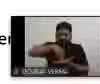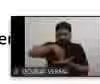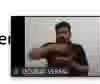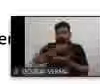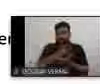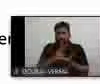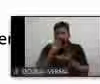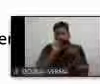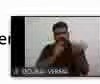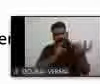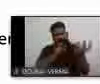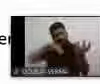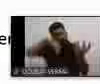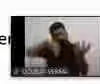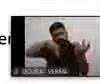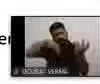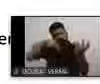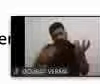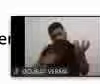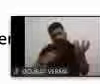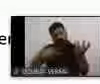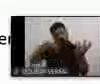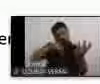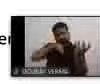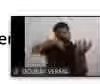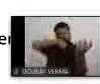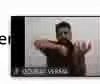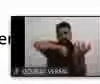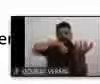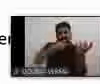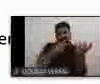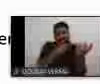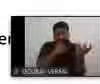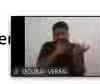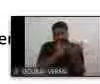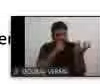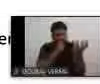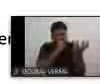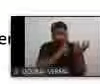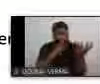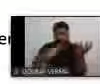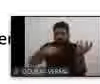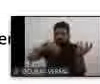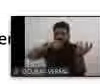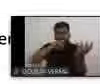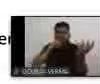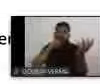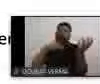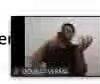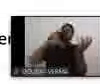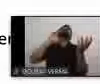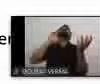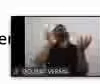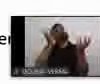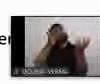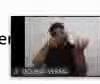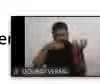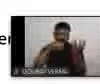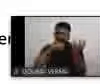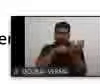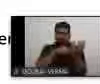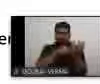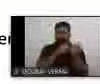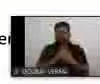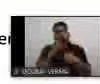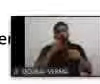So ऐसे बच्चों को different positions में आपको देखना पड़ेगा. Fine motor vision skills. If